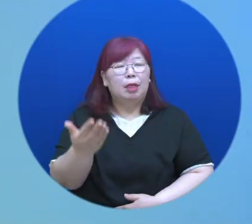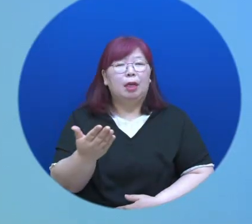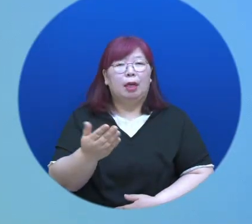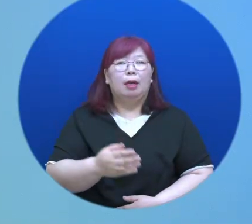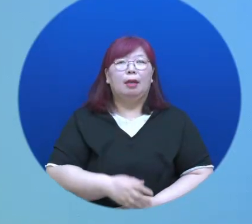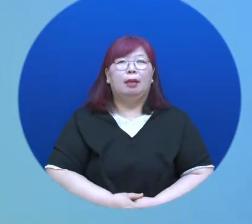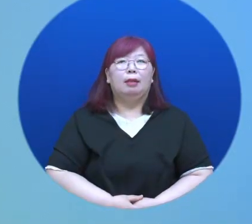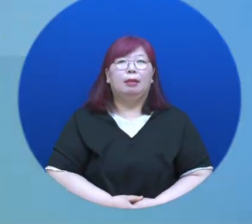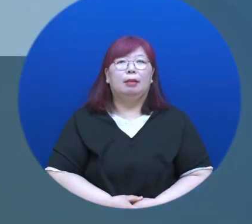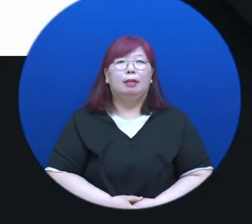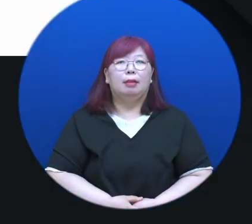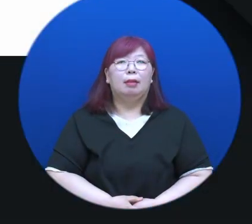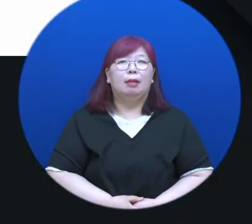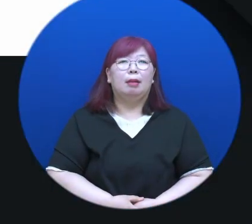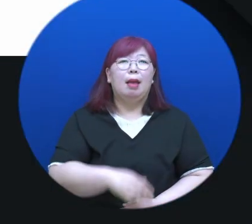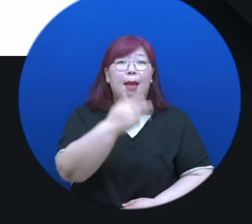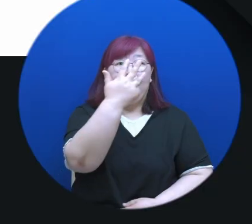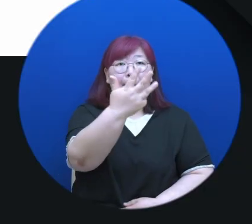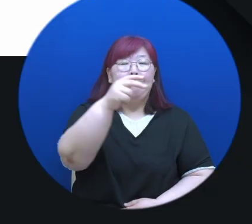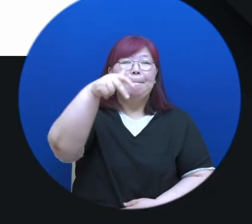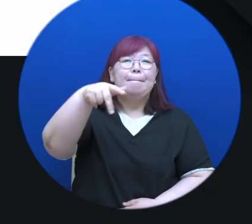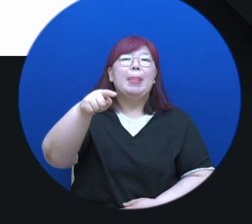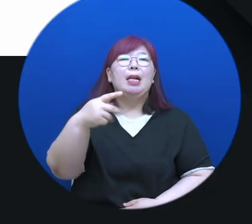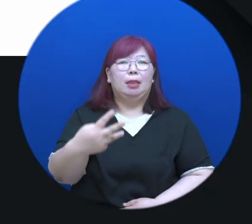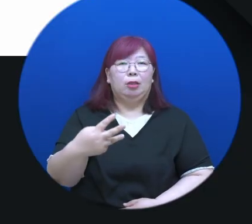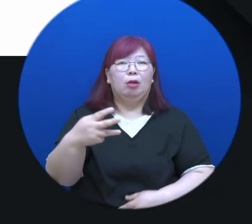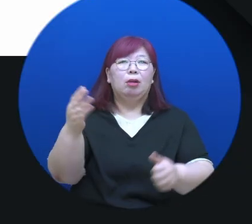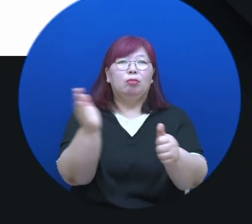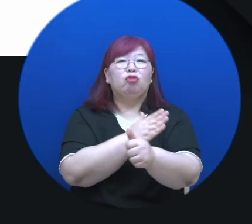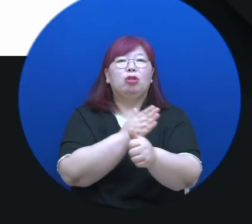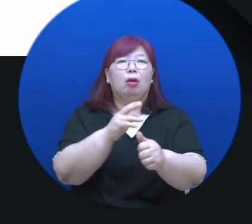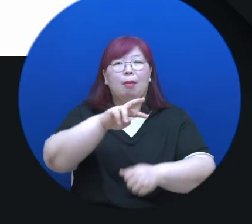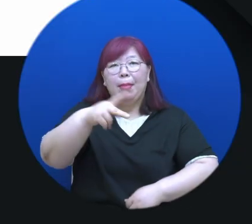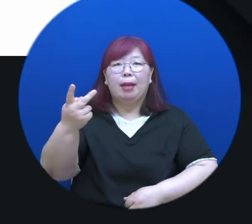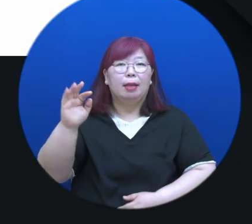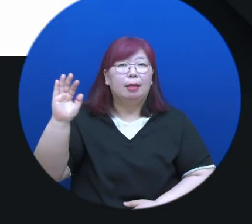바로 8절 말씀에서 시작이 됩니다.